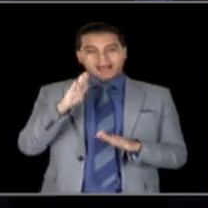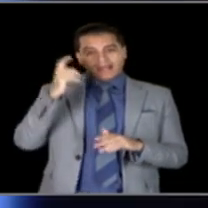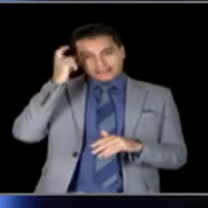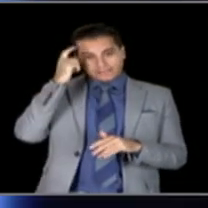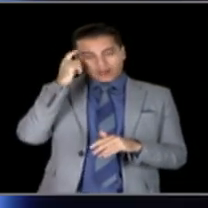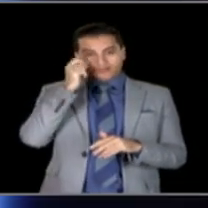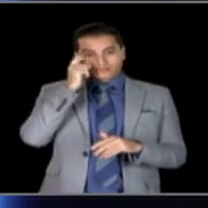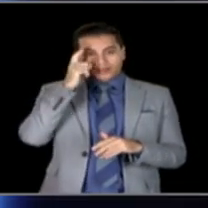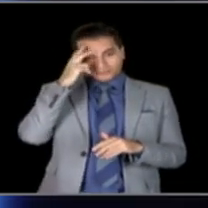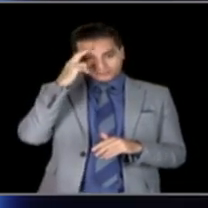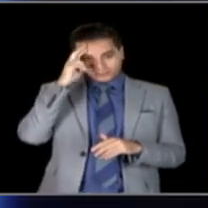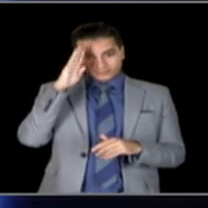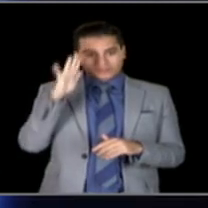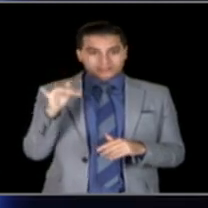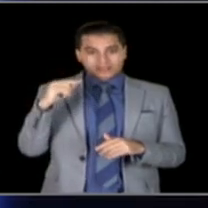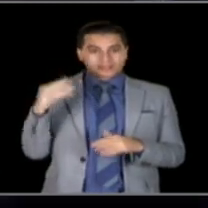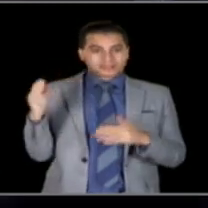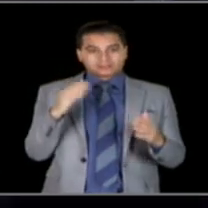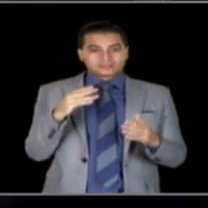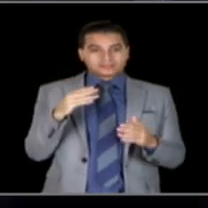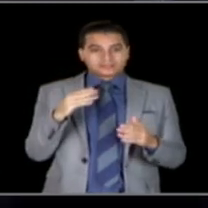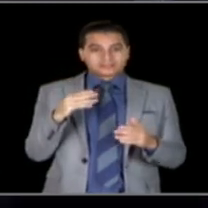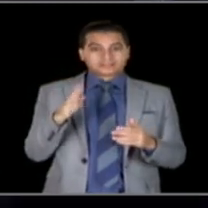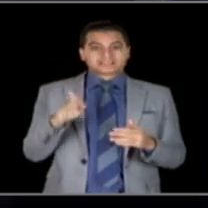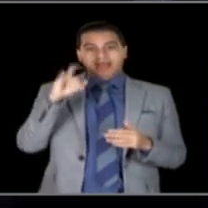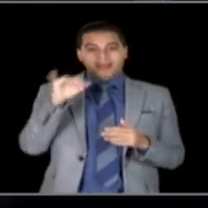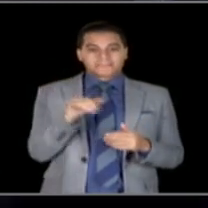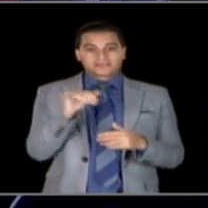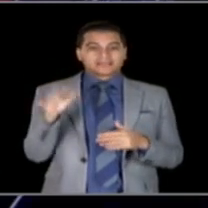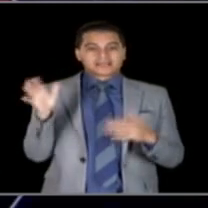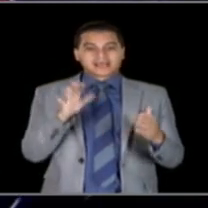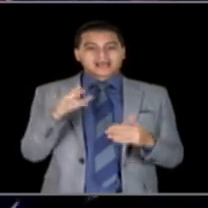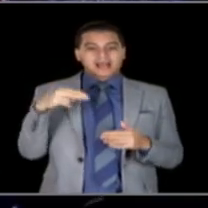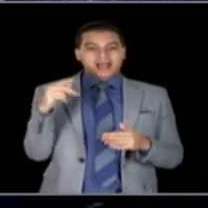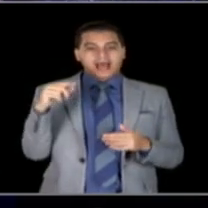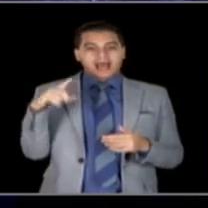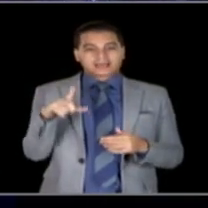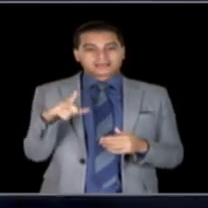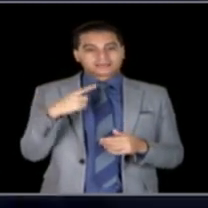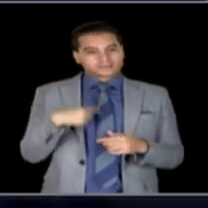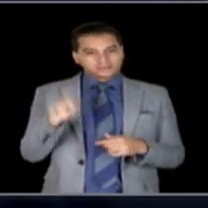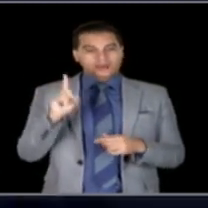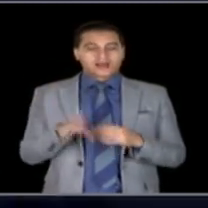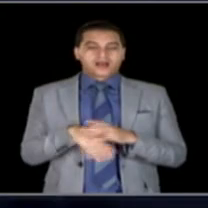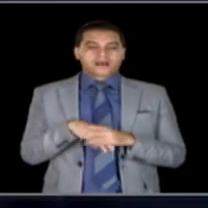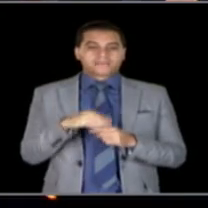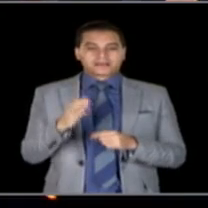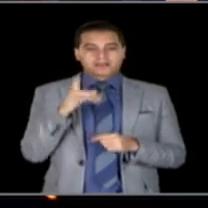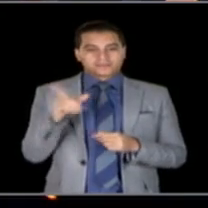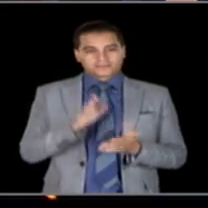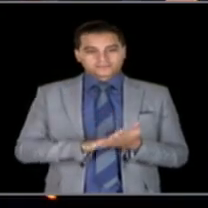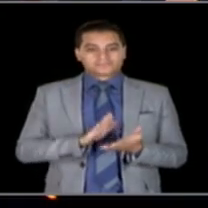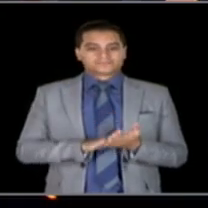هو؟ سامي العدل. سامي العدل، ده انت بفكر فيه اسمه، ده إجابة